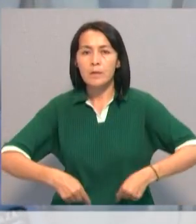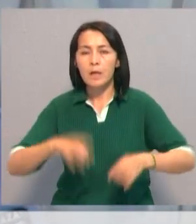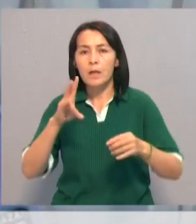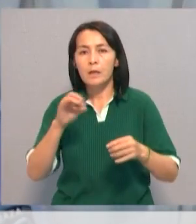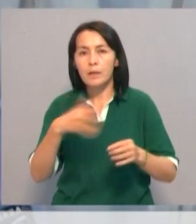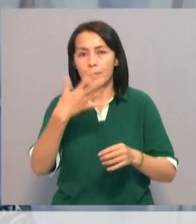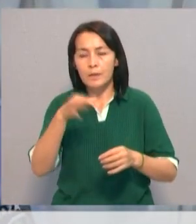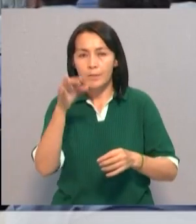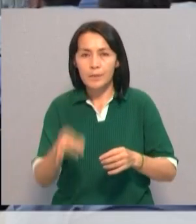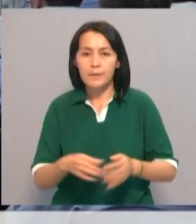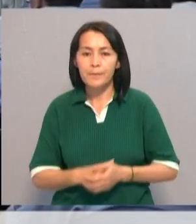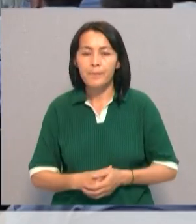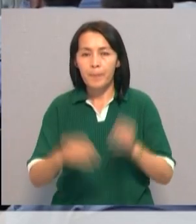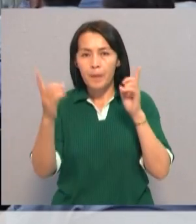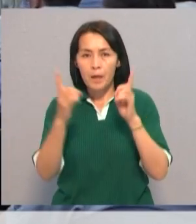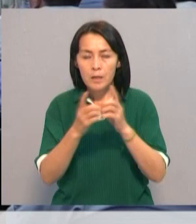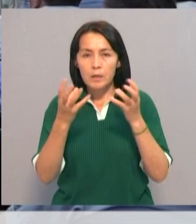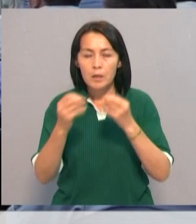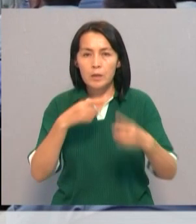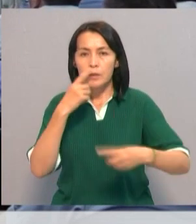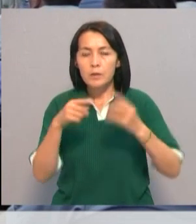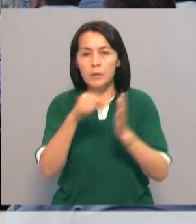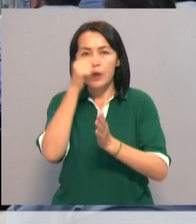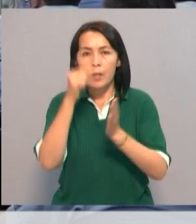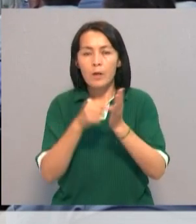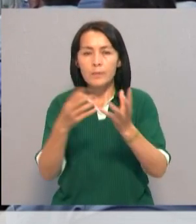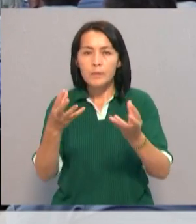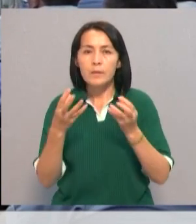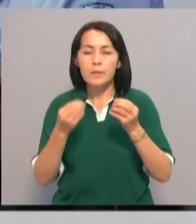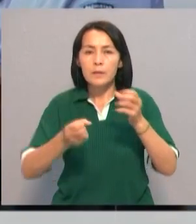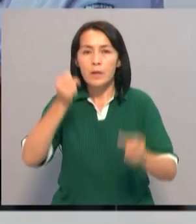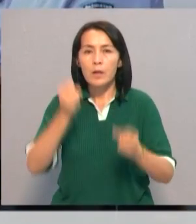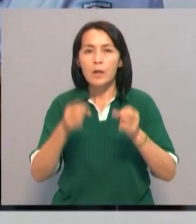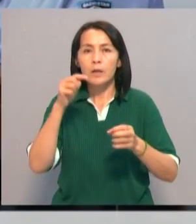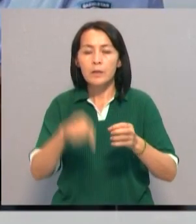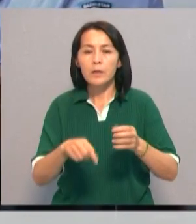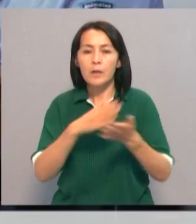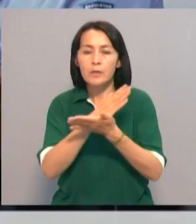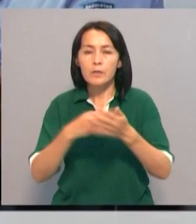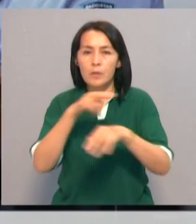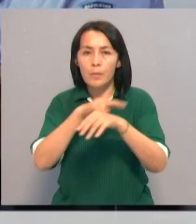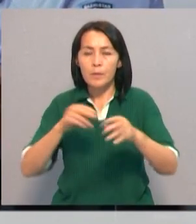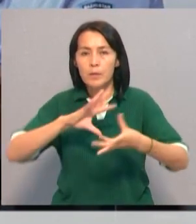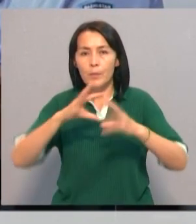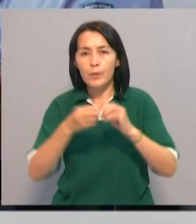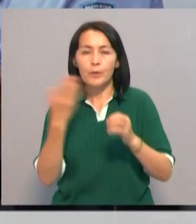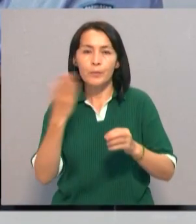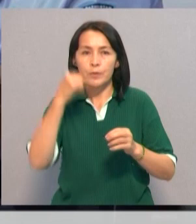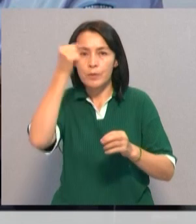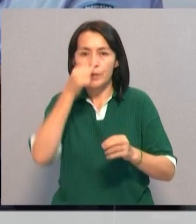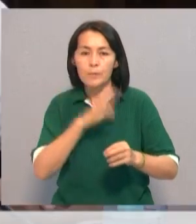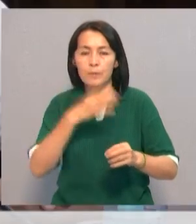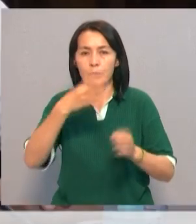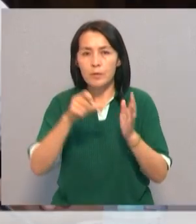на 50%. На встрече также обсуждался вопрос приобретения автомобиля для службы в полиции. По итогам прошлого года